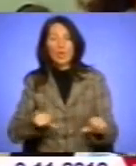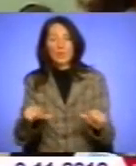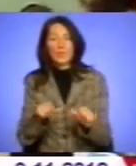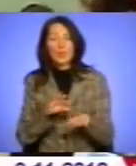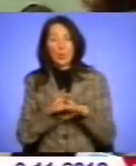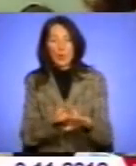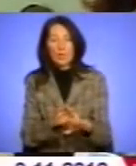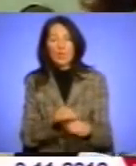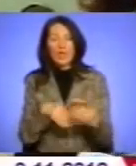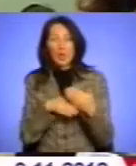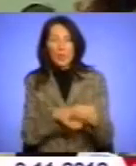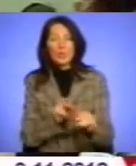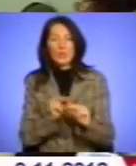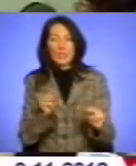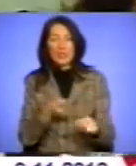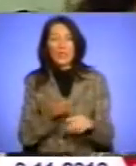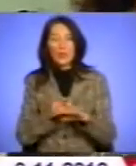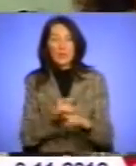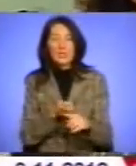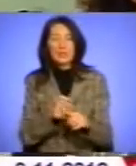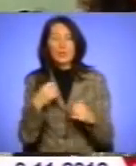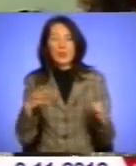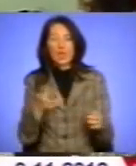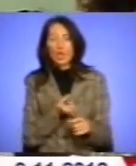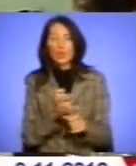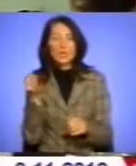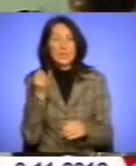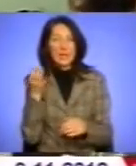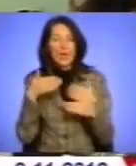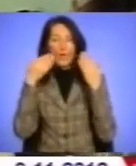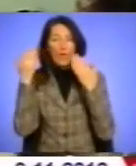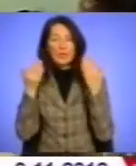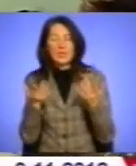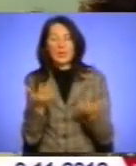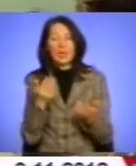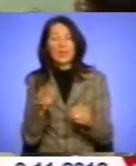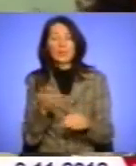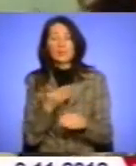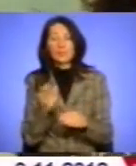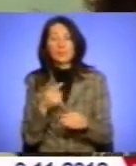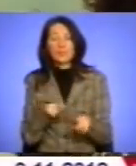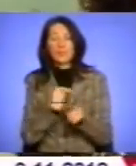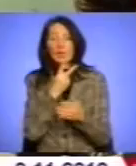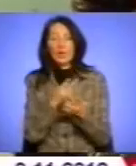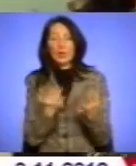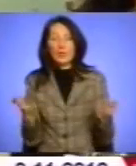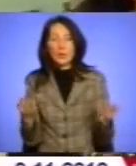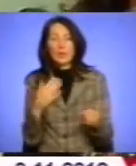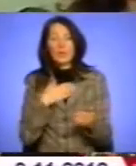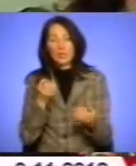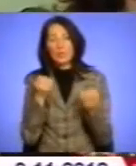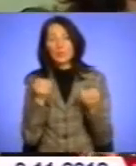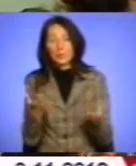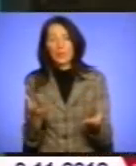допомагали також викладачам проведення цього свята. Це дуже цікаво, дуже весело і дещо розбавляє такими кольоровими фарбами наші